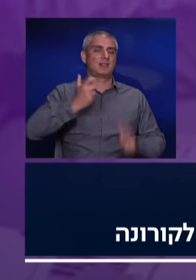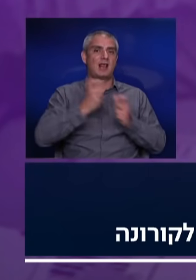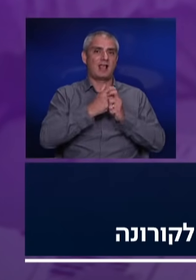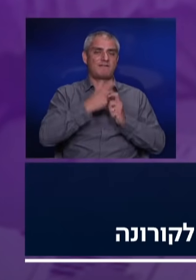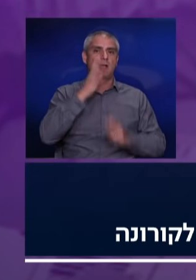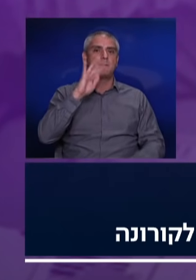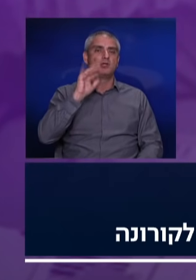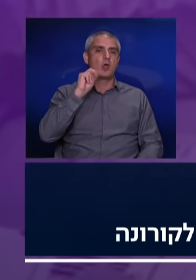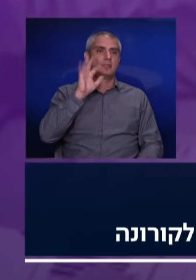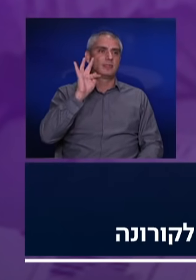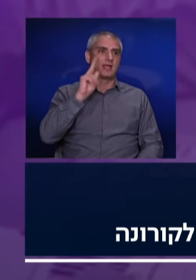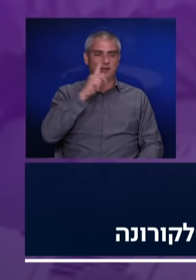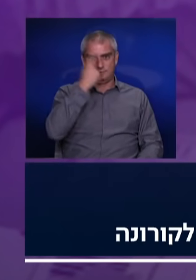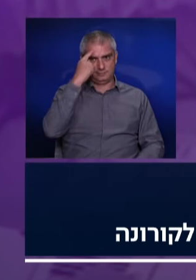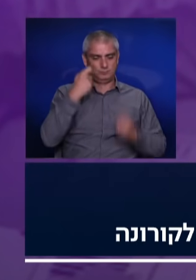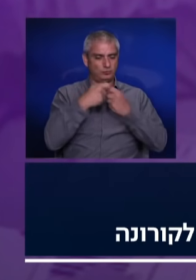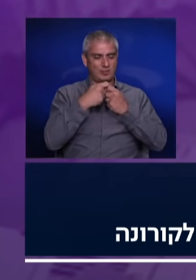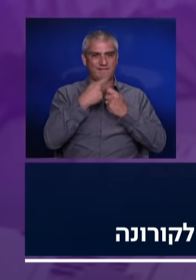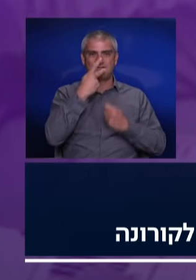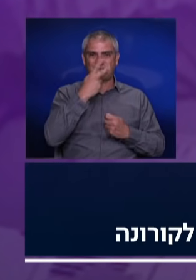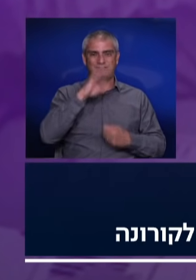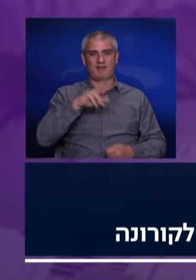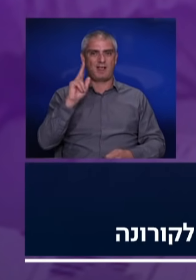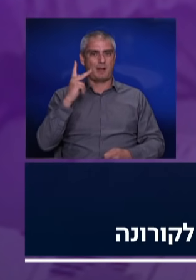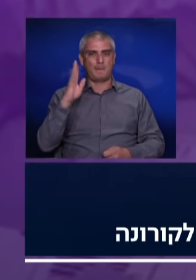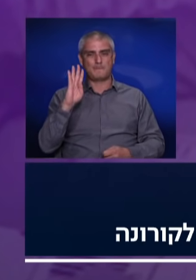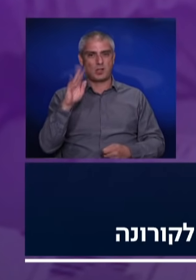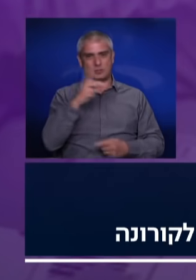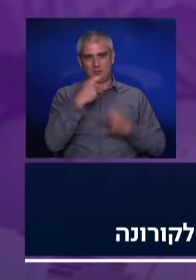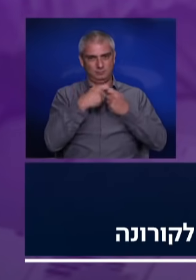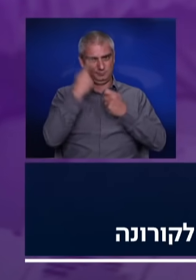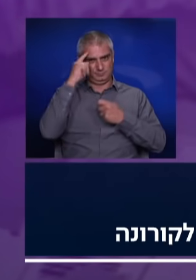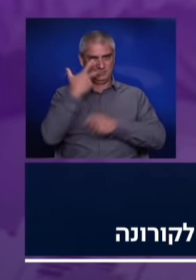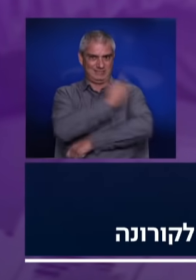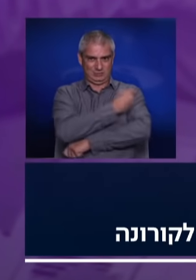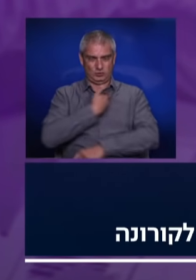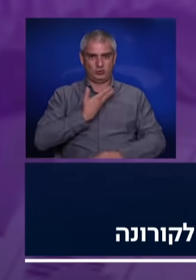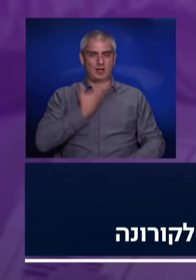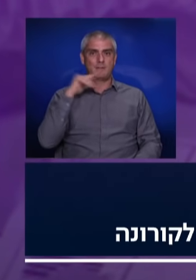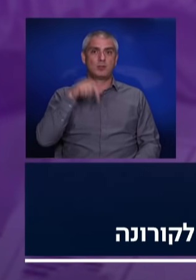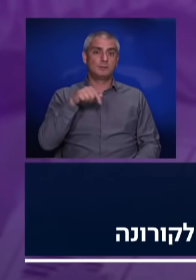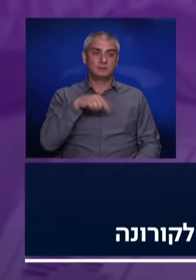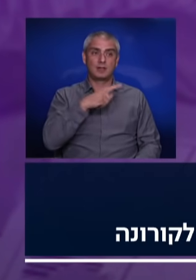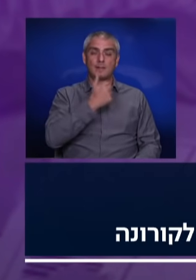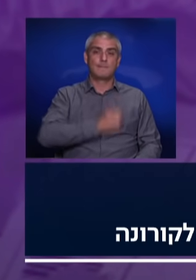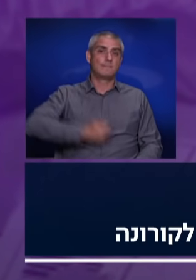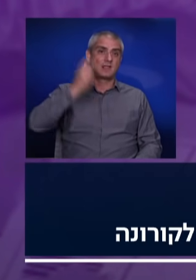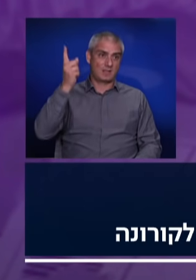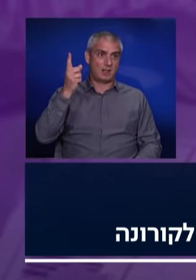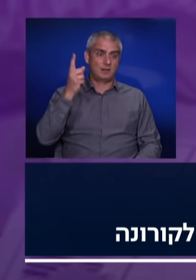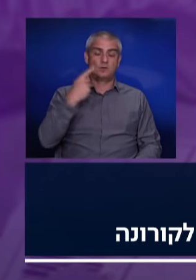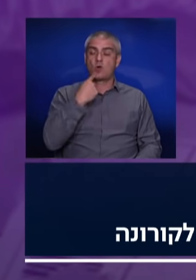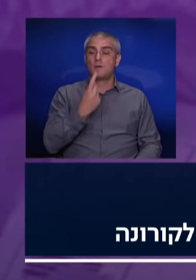ביונטק, מהפיתוח המשותף פייזר ביונטק, שותף על החיסון שכולנו כאן קיבלנו בישראל. המנכ״ל אוגור שהין